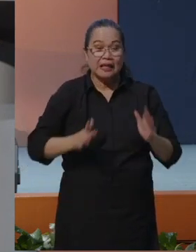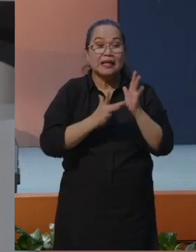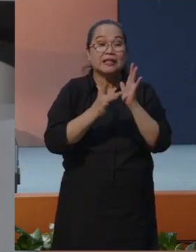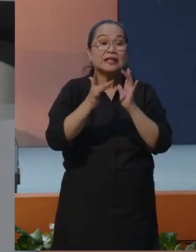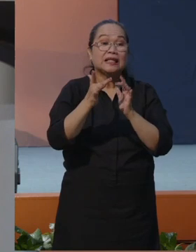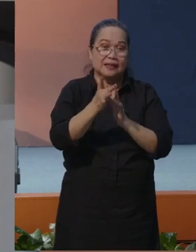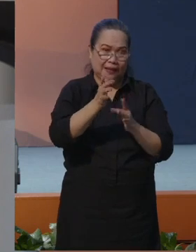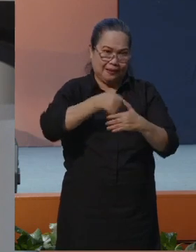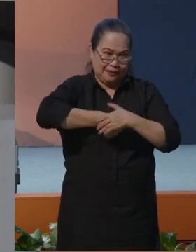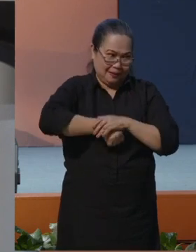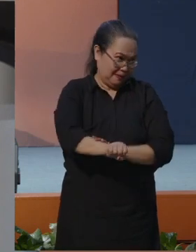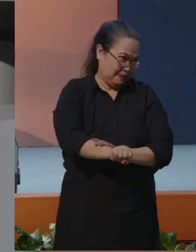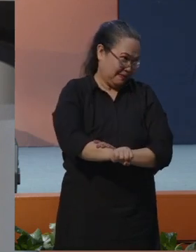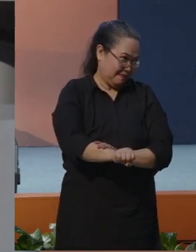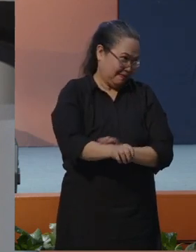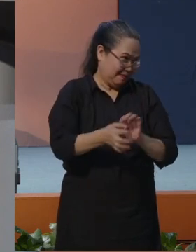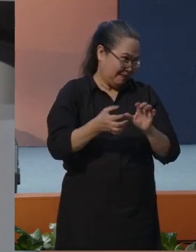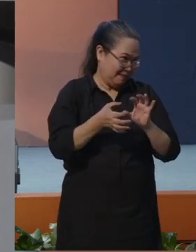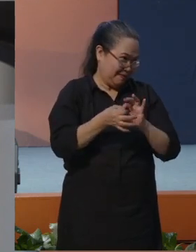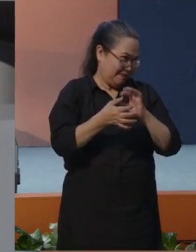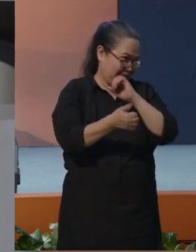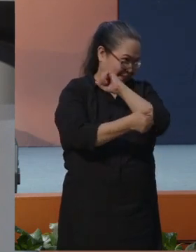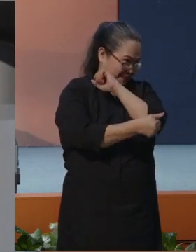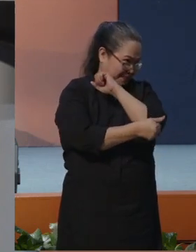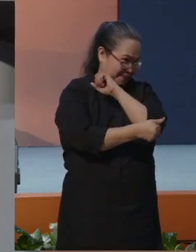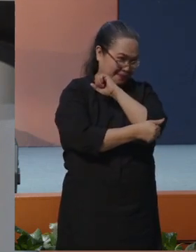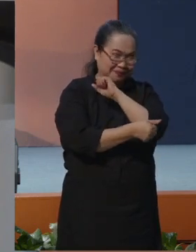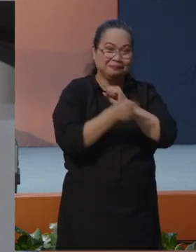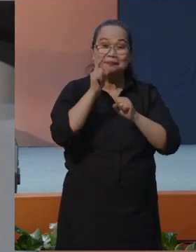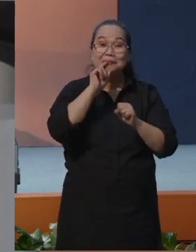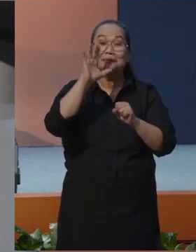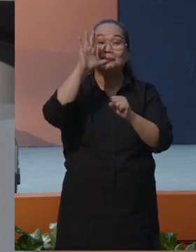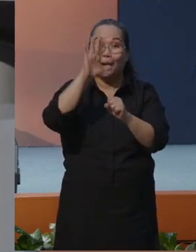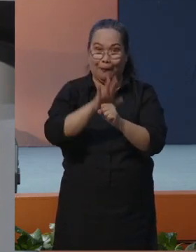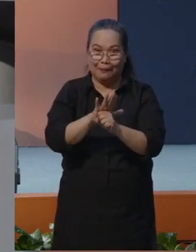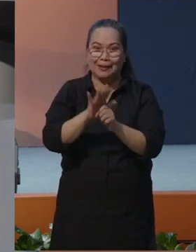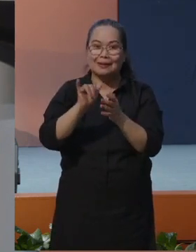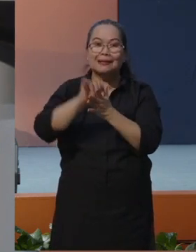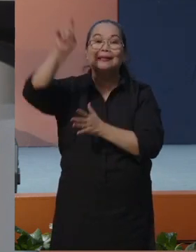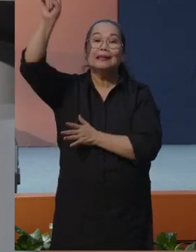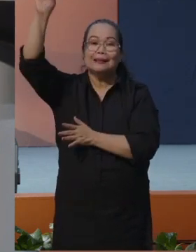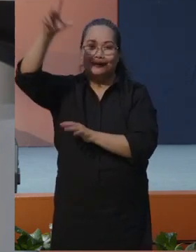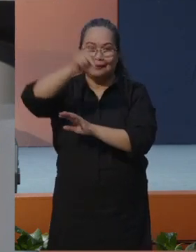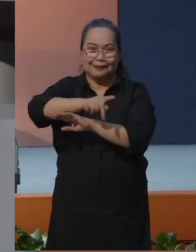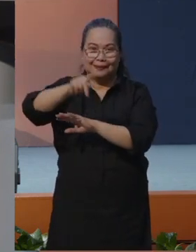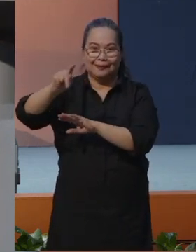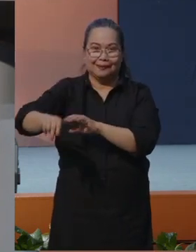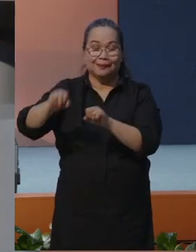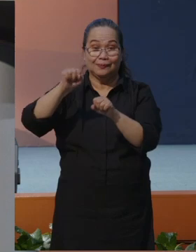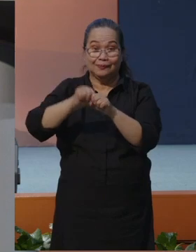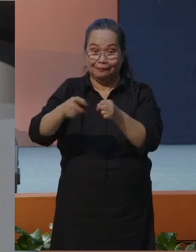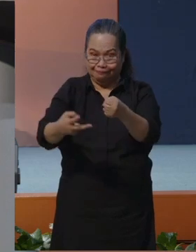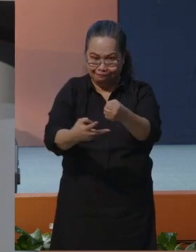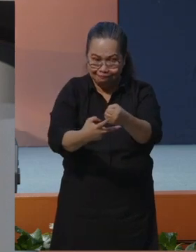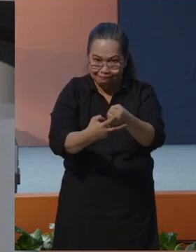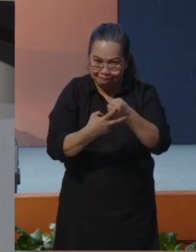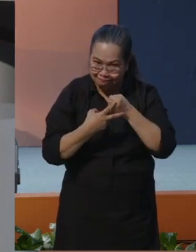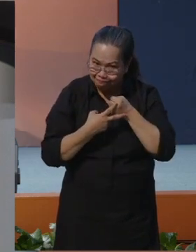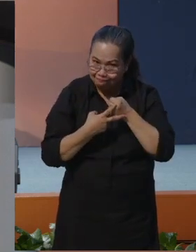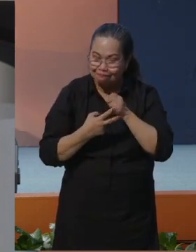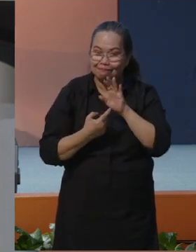ni Abraham. Siya ang pangako. Yun ang layunin ng Diyos. Kaya niya preserve, kaya